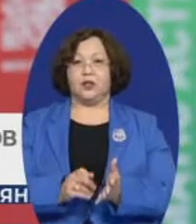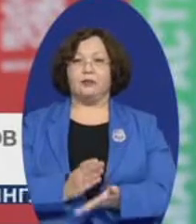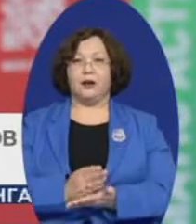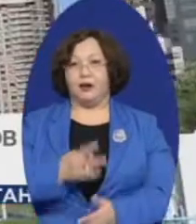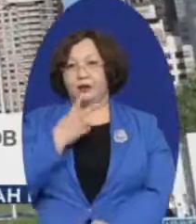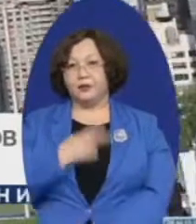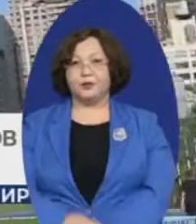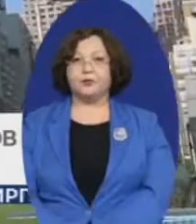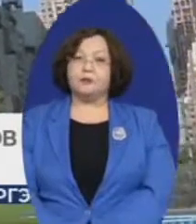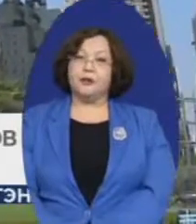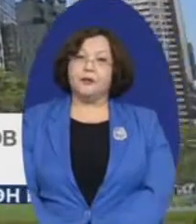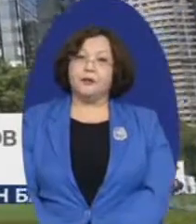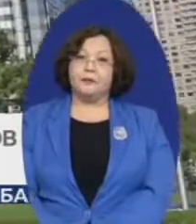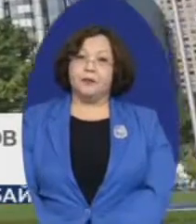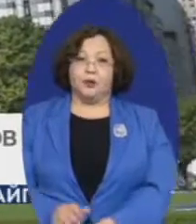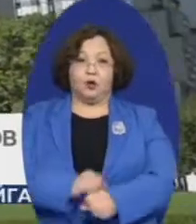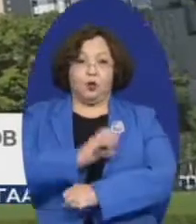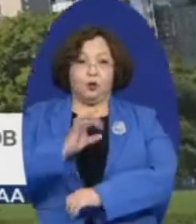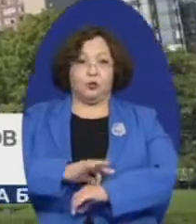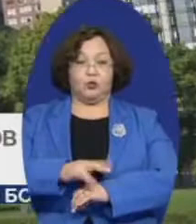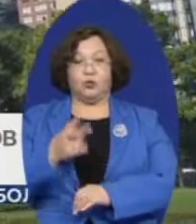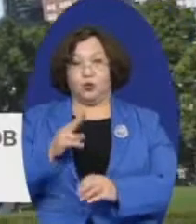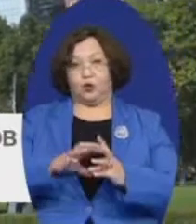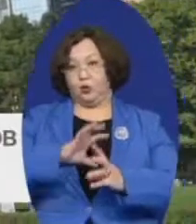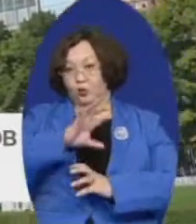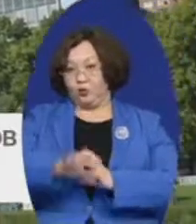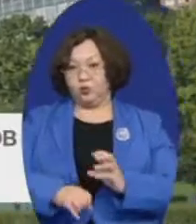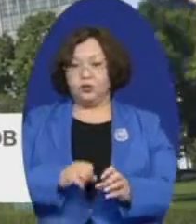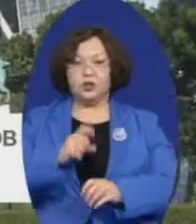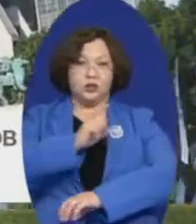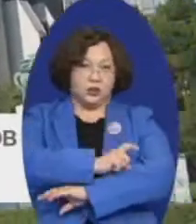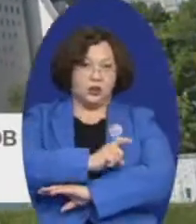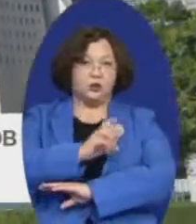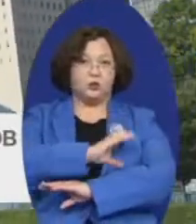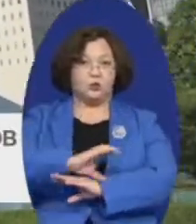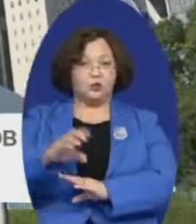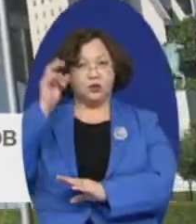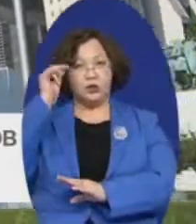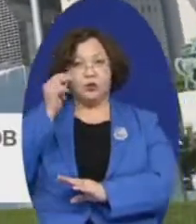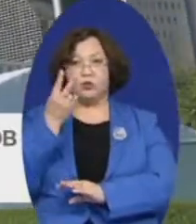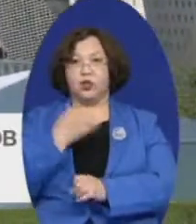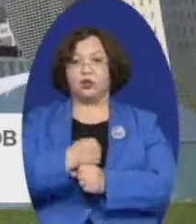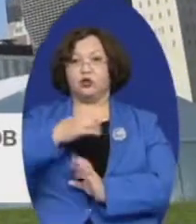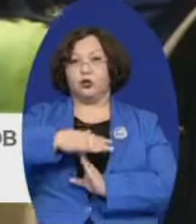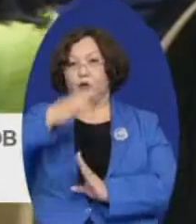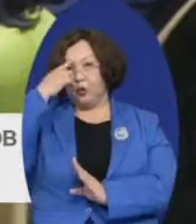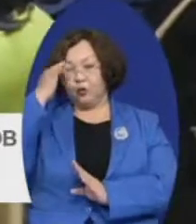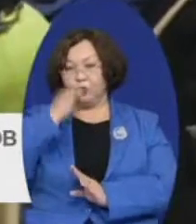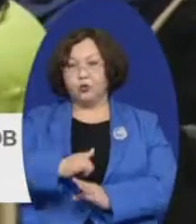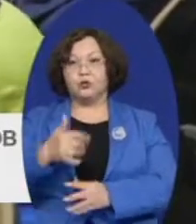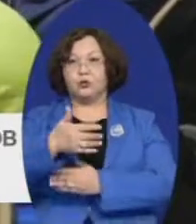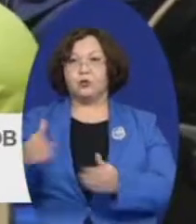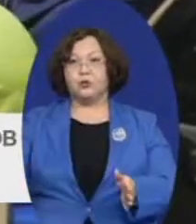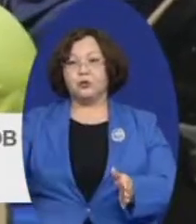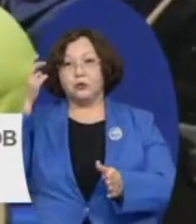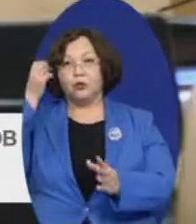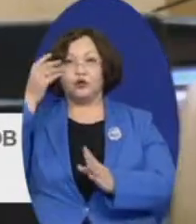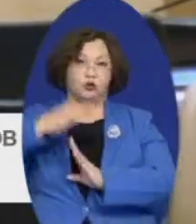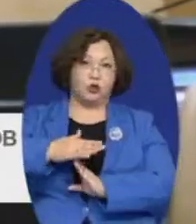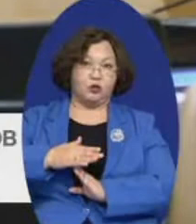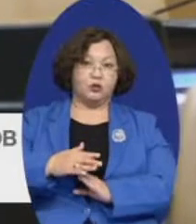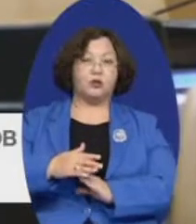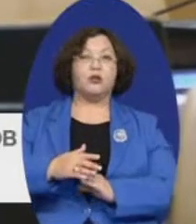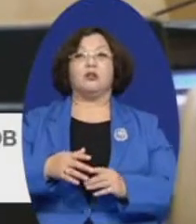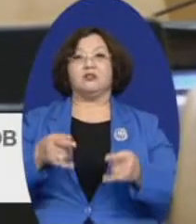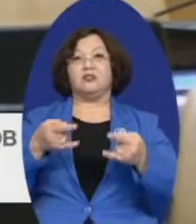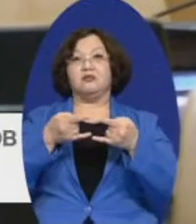хэрэгцээ шаардлага байгаа юм байна гэж харж байна. Цар тахлын үе дэлхийн олон улс орон хичээл сургалтынхаа үйл ажиллагааг зогсоосон. Монгол улс танхимын хичээлийг зогсоож, тэл